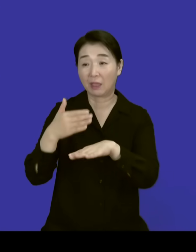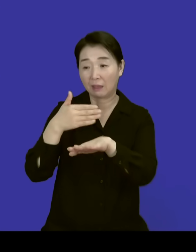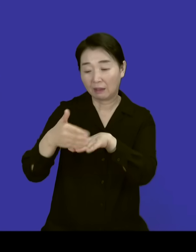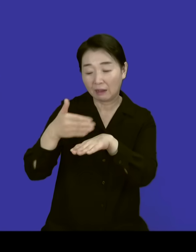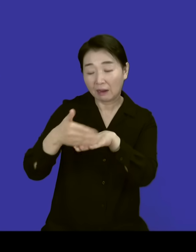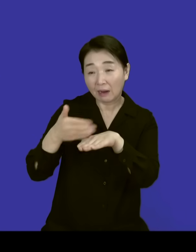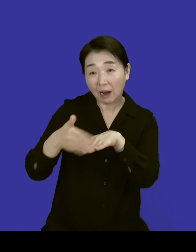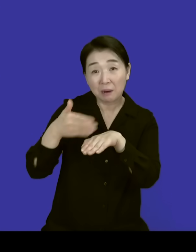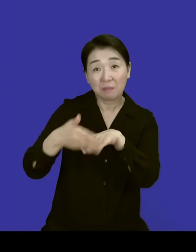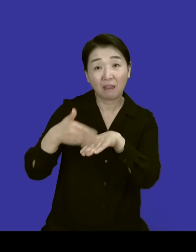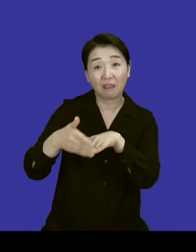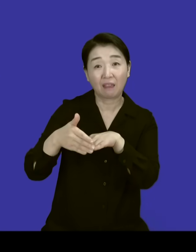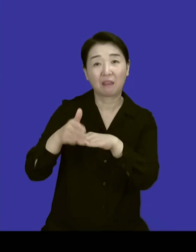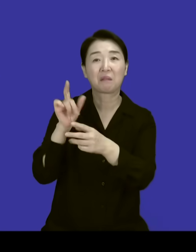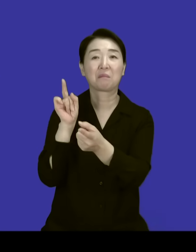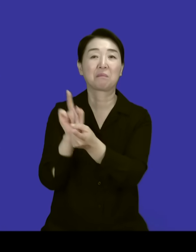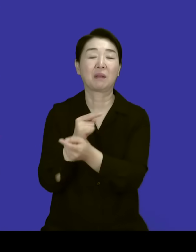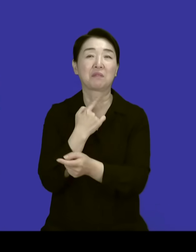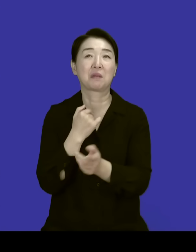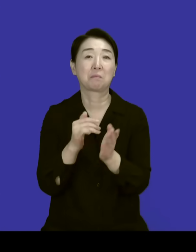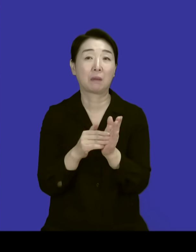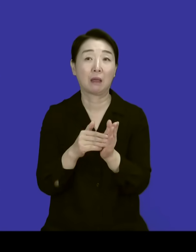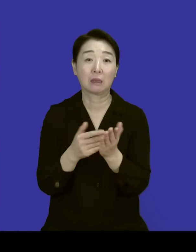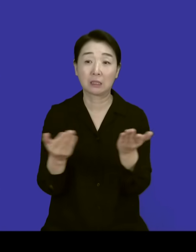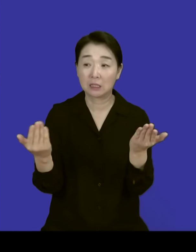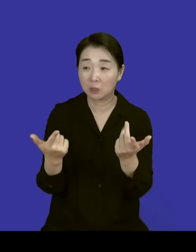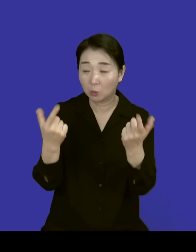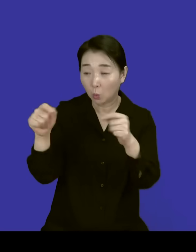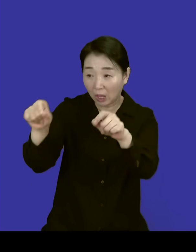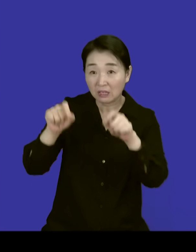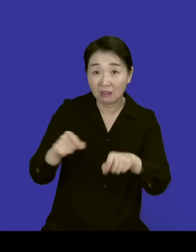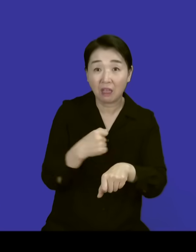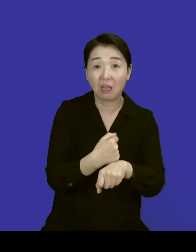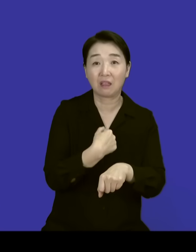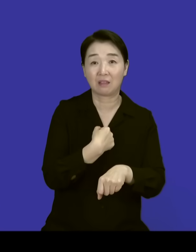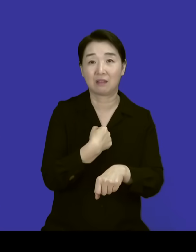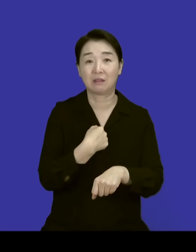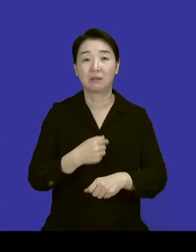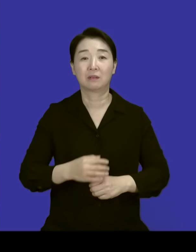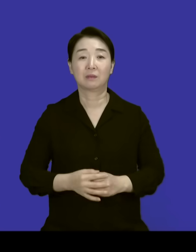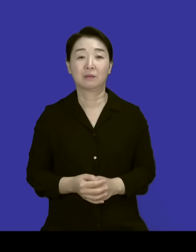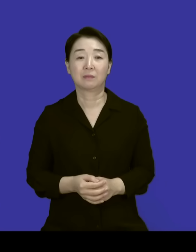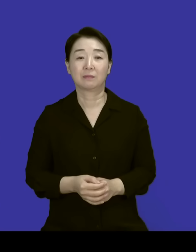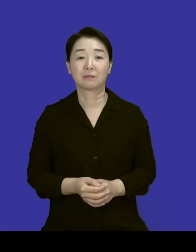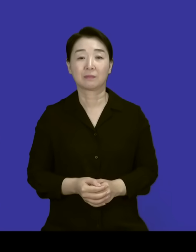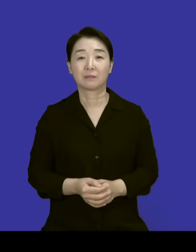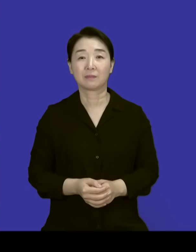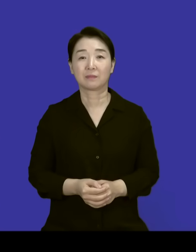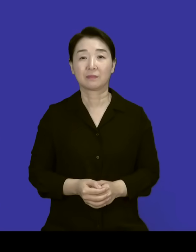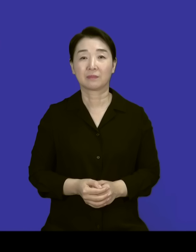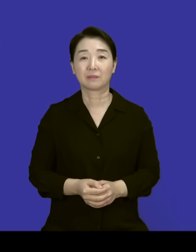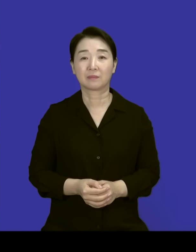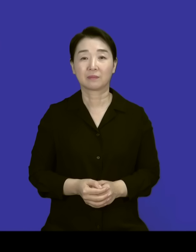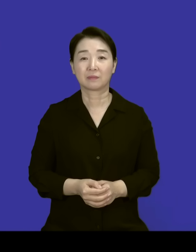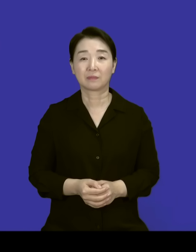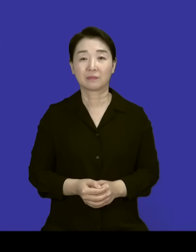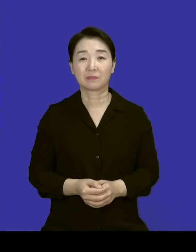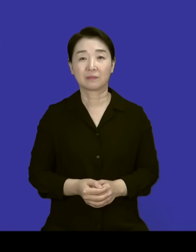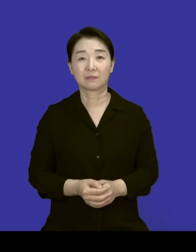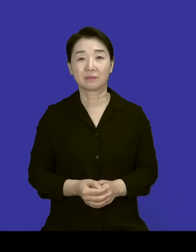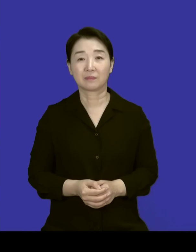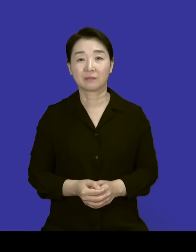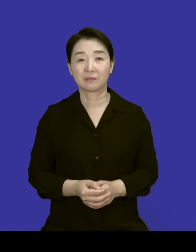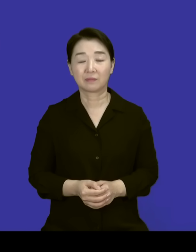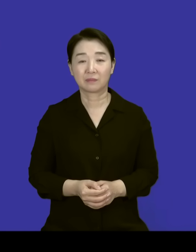그래서 했다는 형들을 거죠. 그런 형들을 다 만났죠. 이제 만나서 그냥 그 형들하고 하는데 똑같이 하신 거네요. 선배들이랑. 예, 그래서 그렇게 그 형들이랑 지내게 되고 그럼 가게에서 이제 뭐